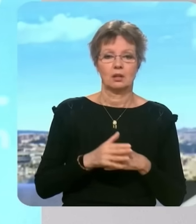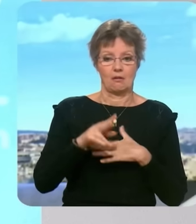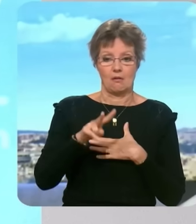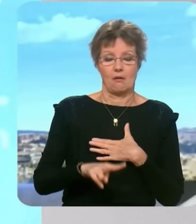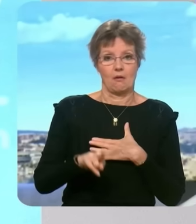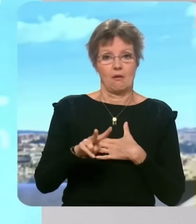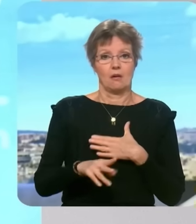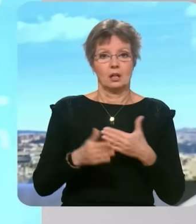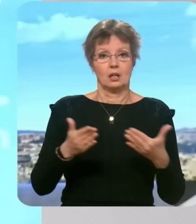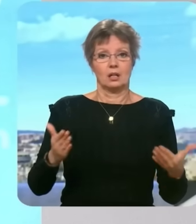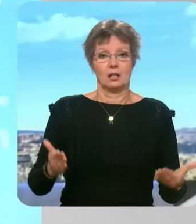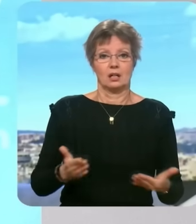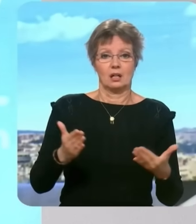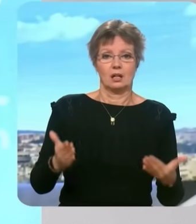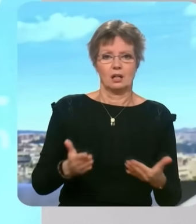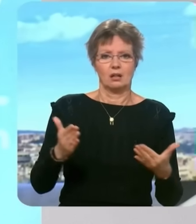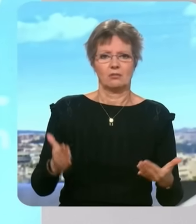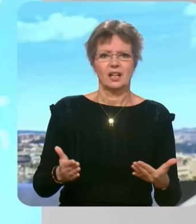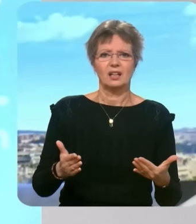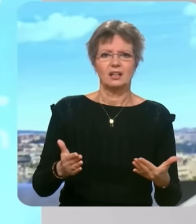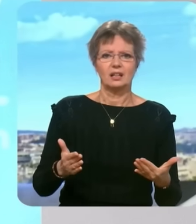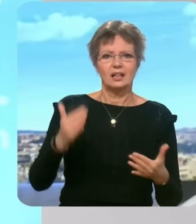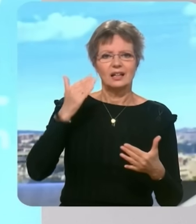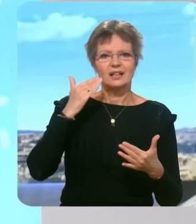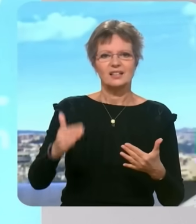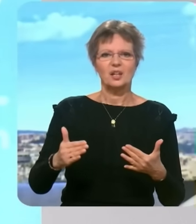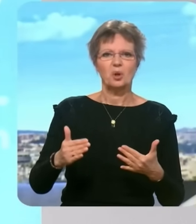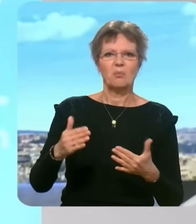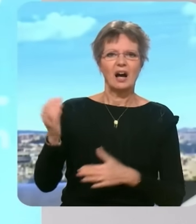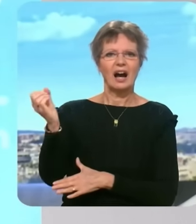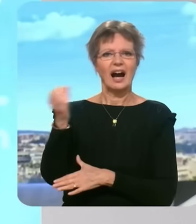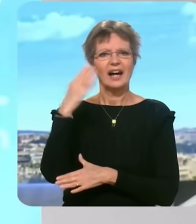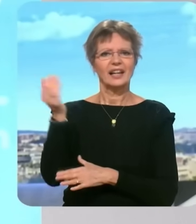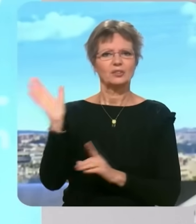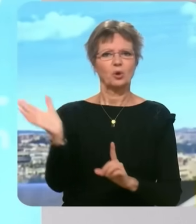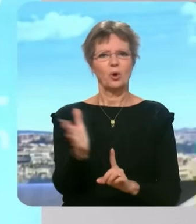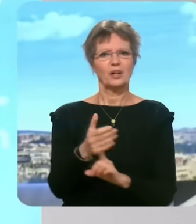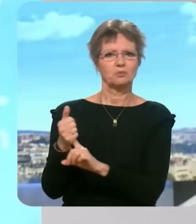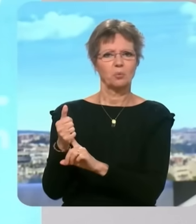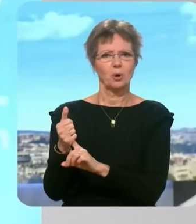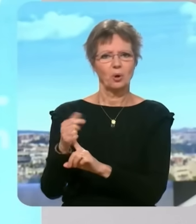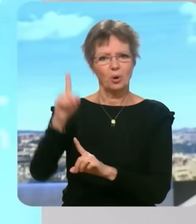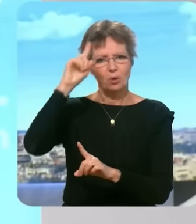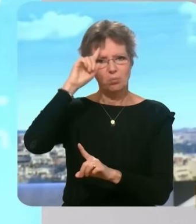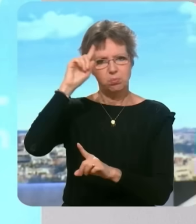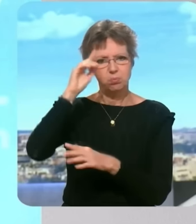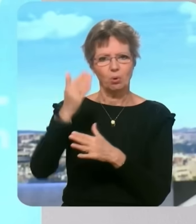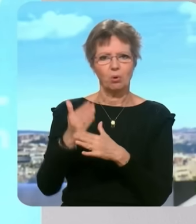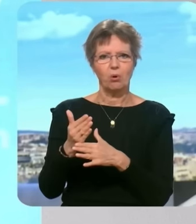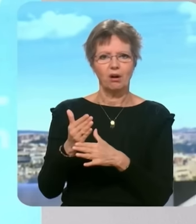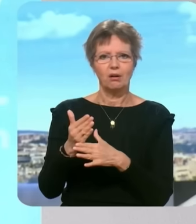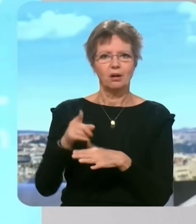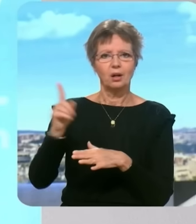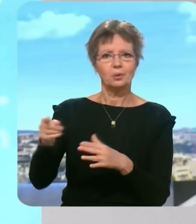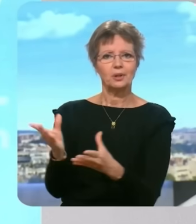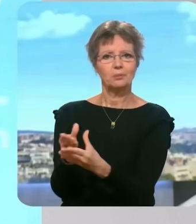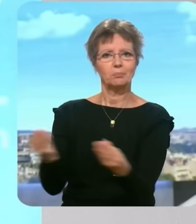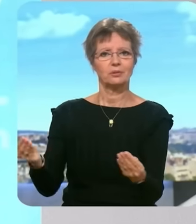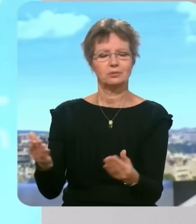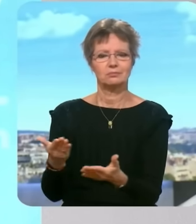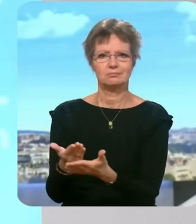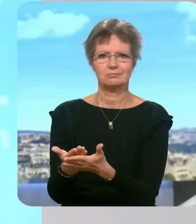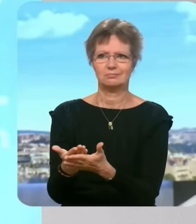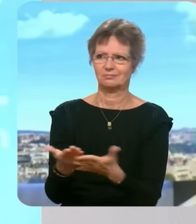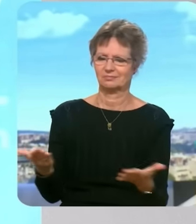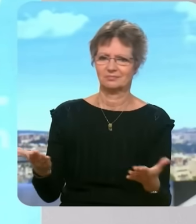faire une alerte enlèvement, tellement on n'en entend plus parler, et Emmanuel Macron l'a fait disparaître. Et moi, ce que je déplore, c'est que c'est